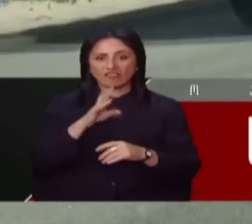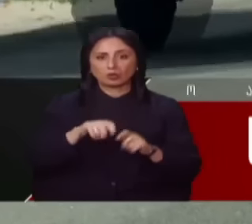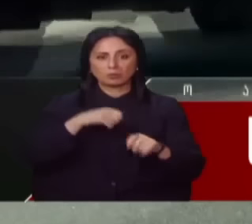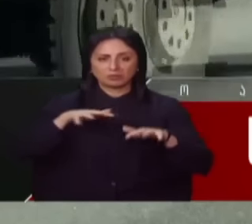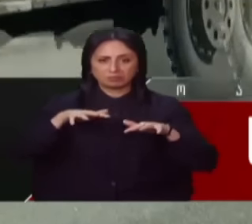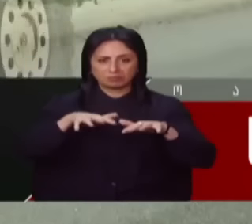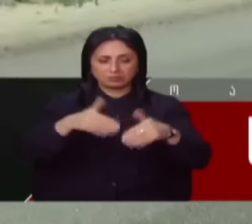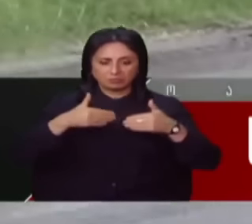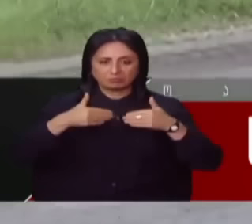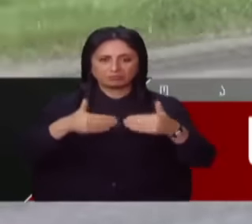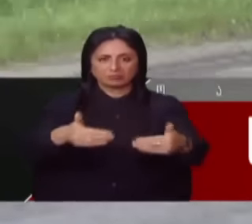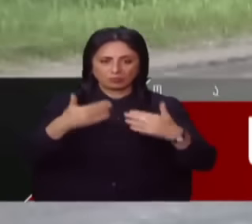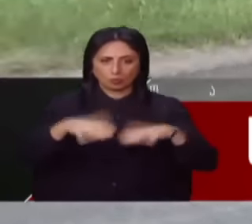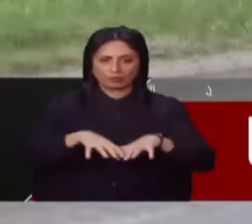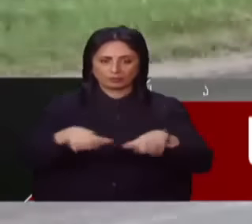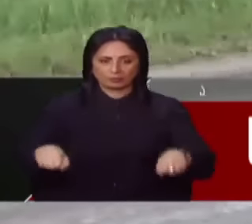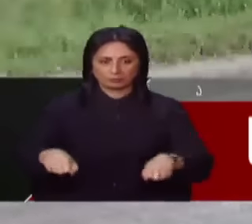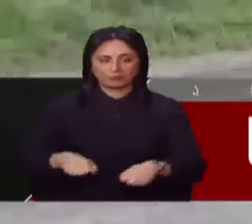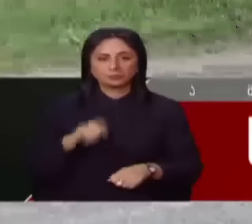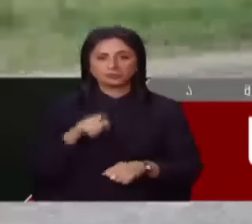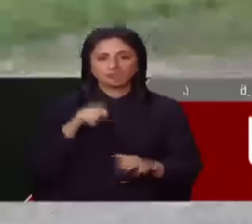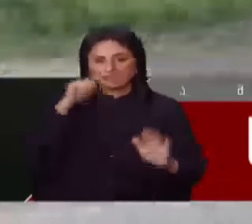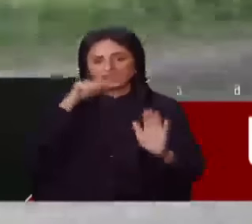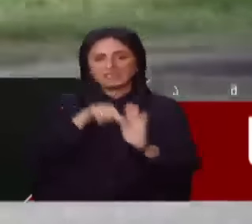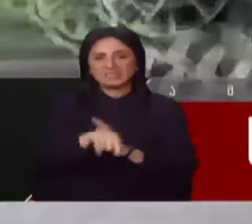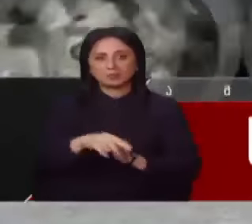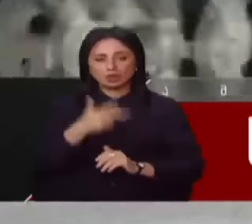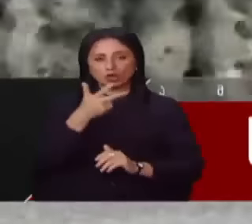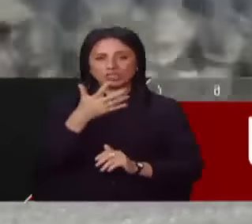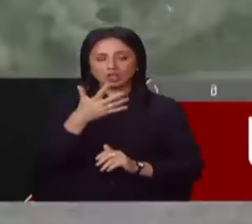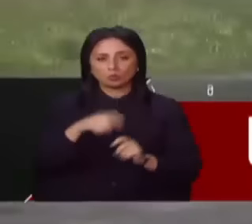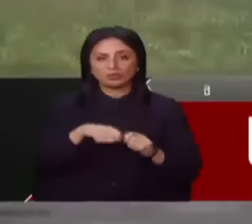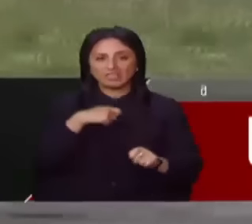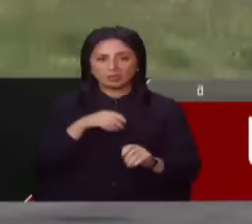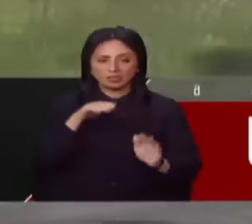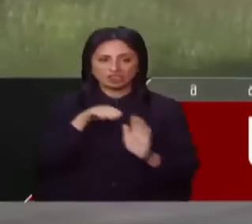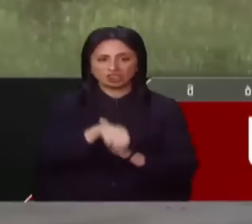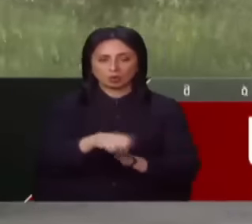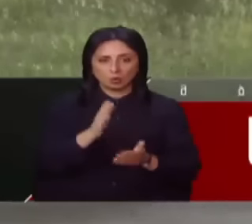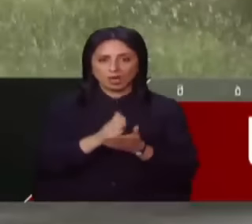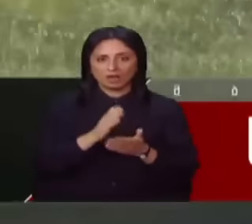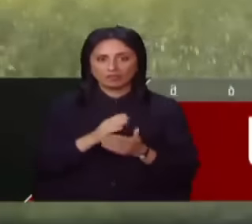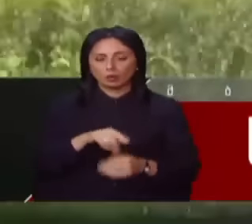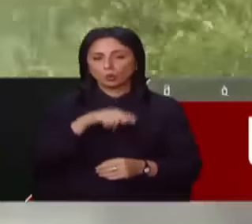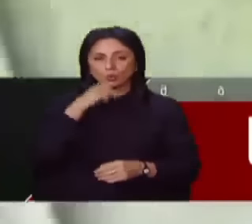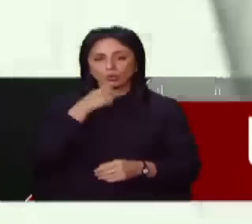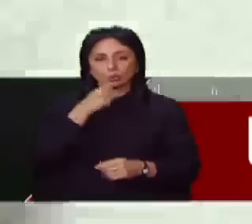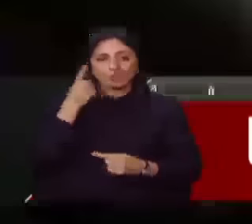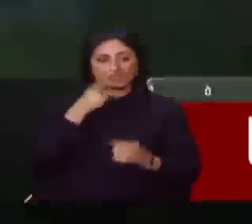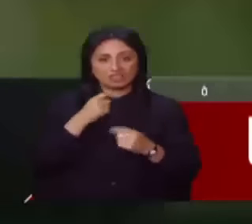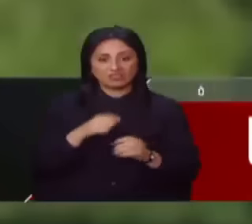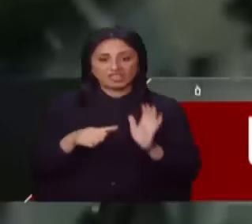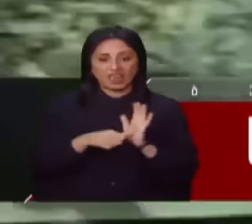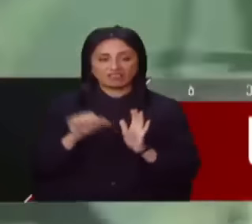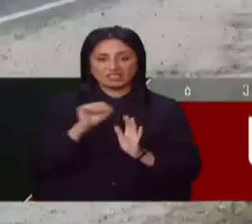კვადრატულ კილომეტრზე მეტ ფართობს აკონტროლებენ და მის სიღრმეში 35 კილომეტრით არიან შესული. რუსული მედიის ცნობით